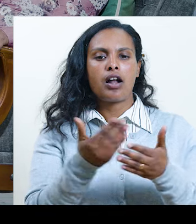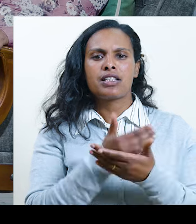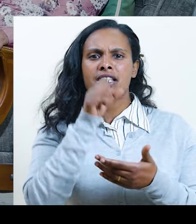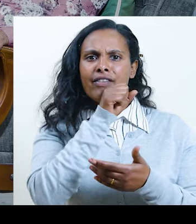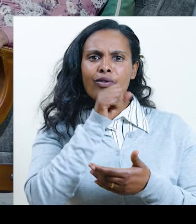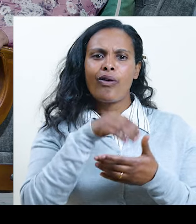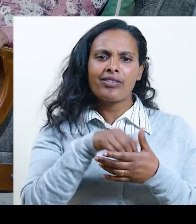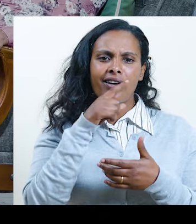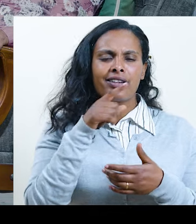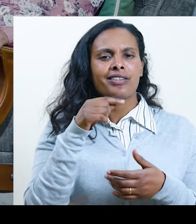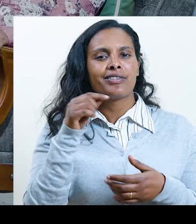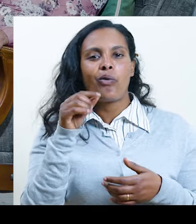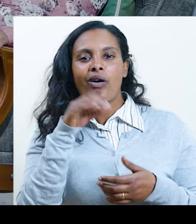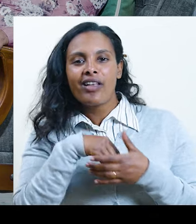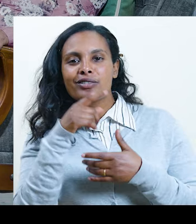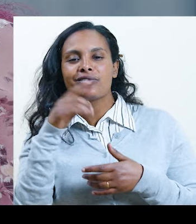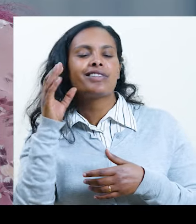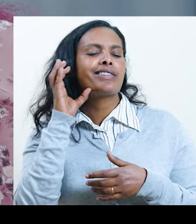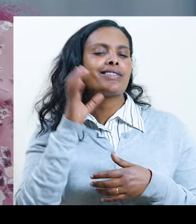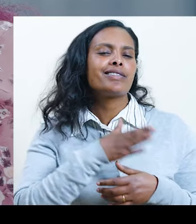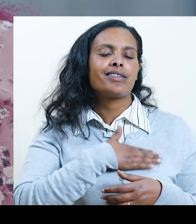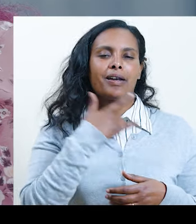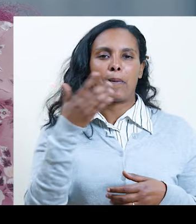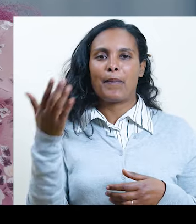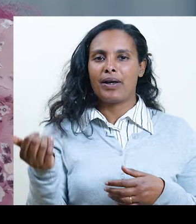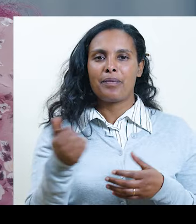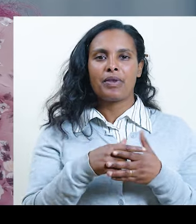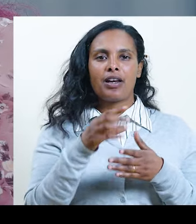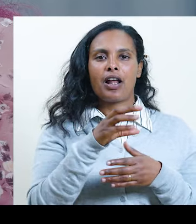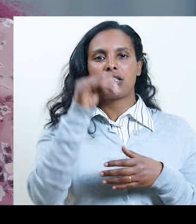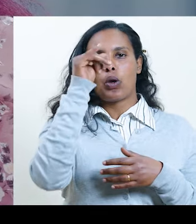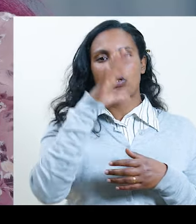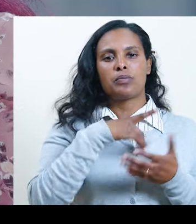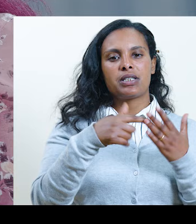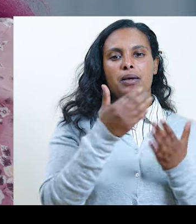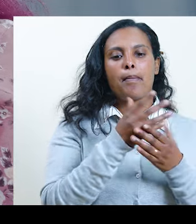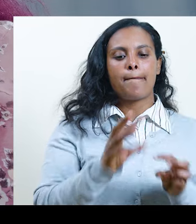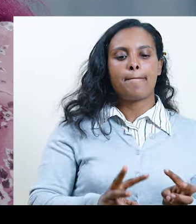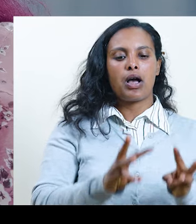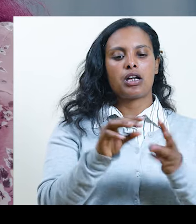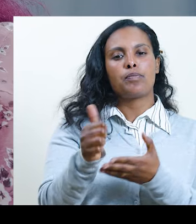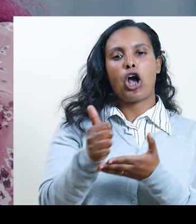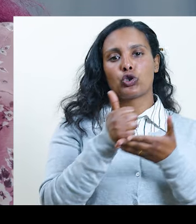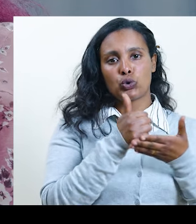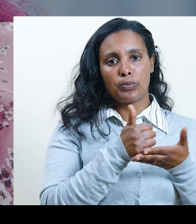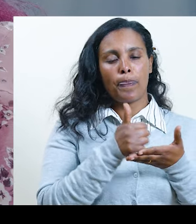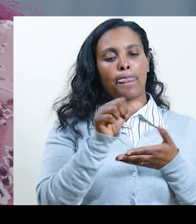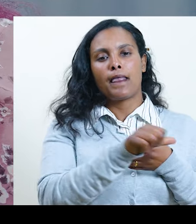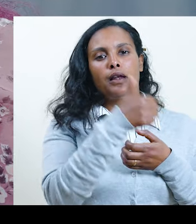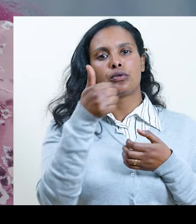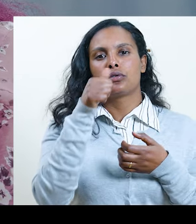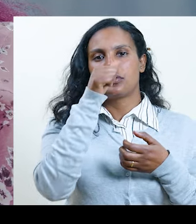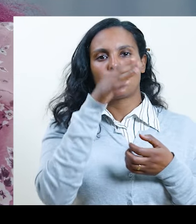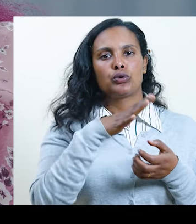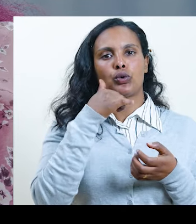ዘፈን ቆጣ ሲሉኝ እኔ ደስ ይለኝ ነበር በሰዓቱ እና ሰዎች በዚህ መንገድ ቢያግዙን